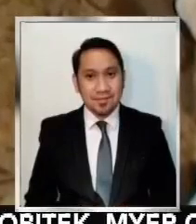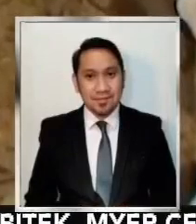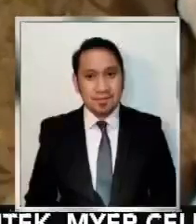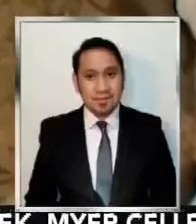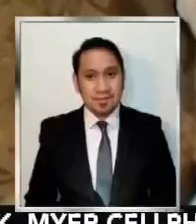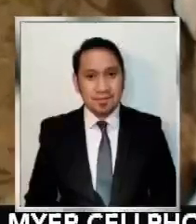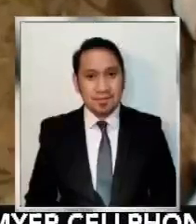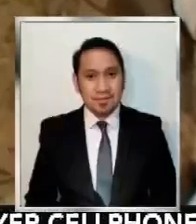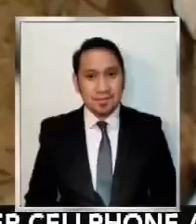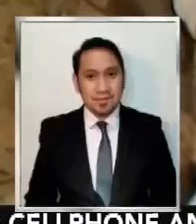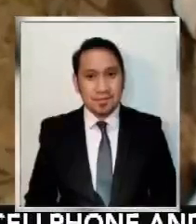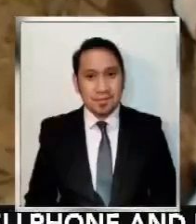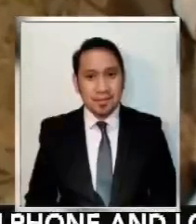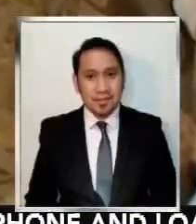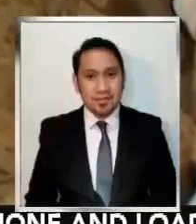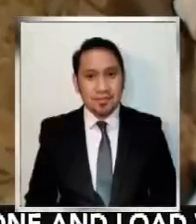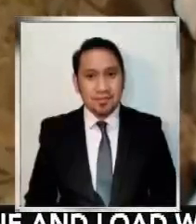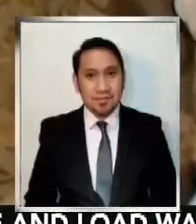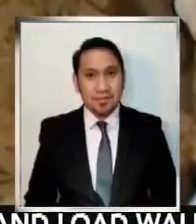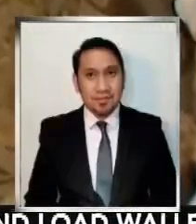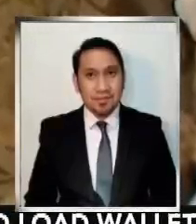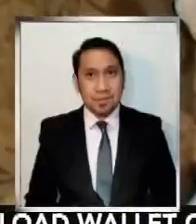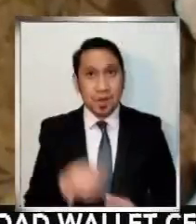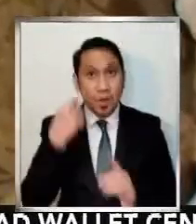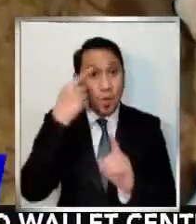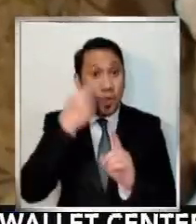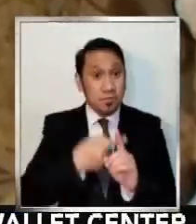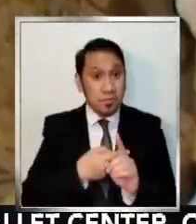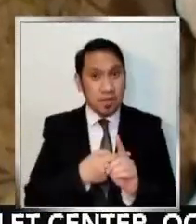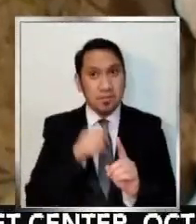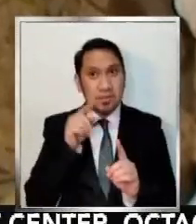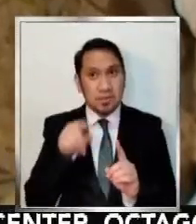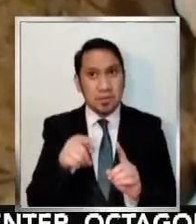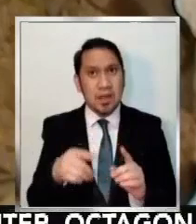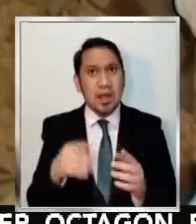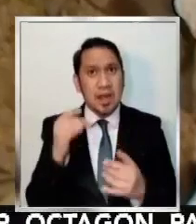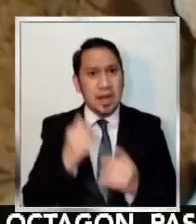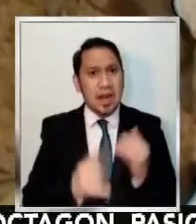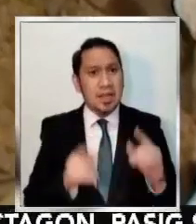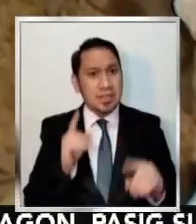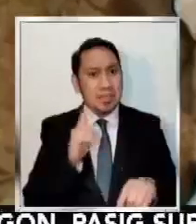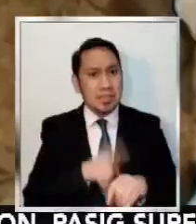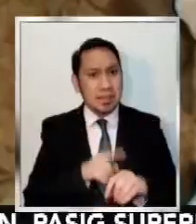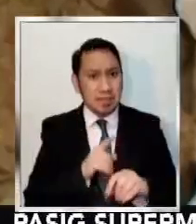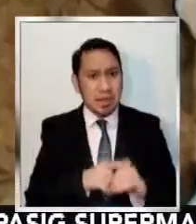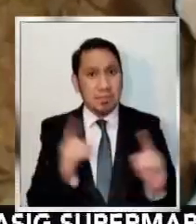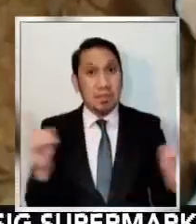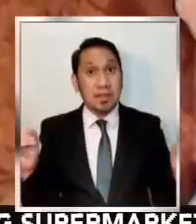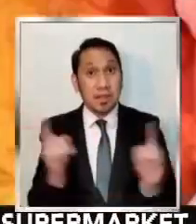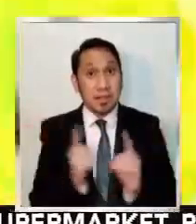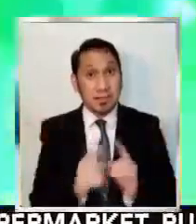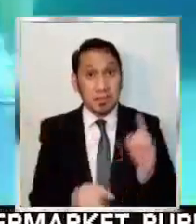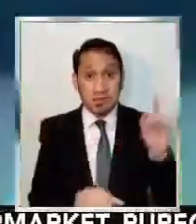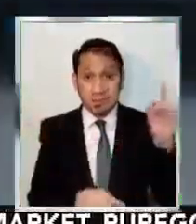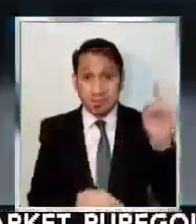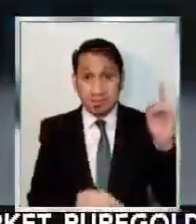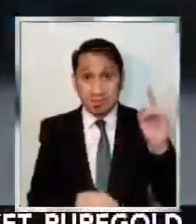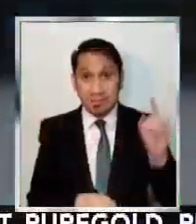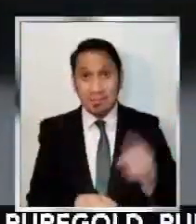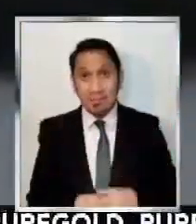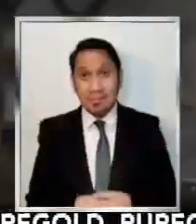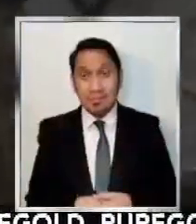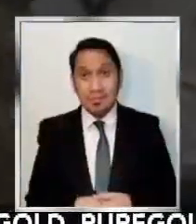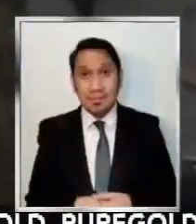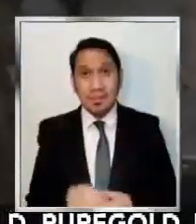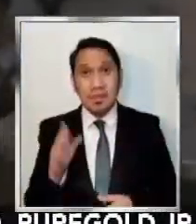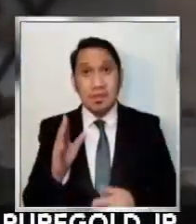Yung on-screen chemistry. Yeah, tsaka I feel like halos isang buwan na mula nang huling nakita ang real-life couple na sina Khalil Ramos at Gabby Garcia. Nagpunta sa